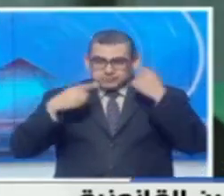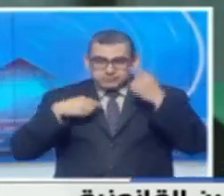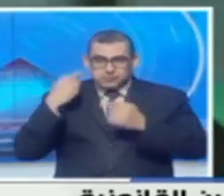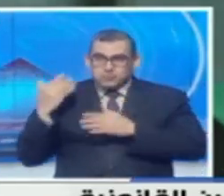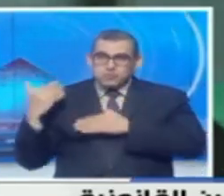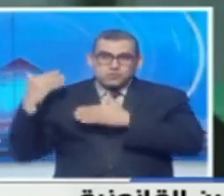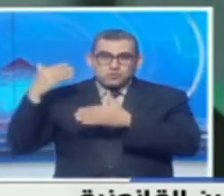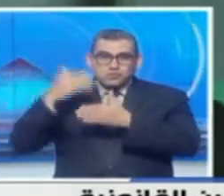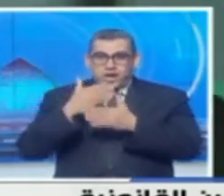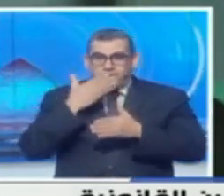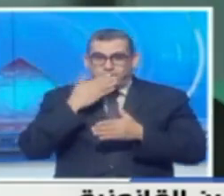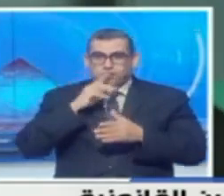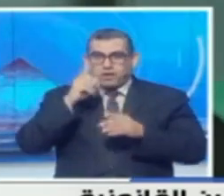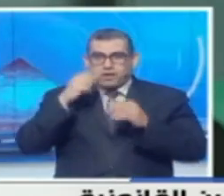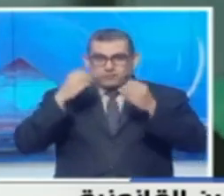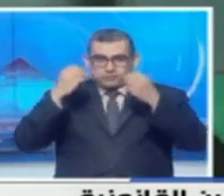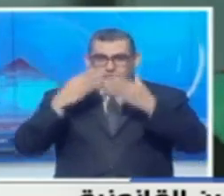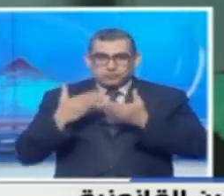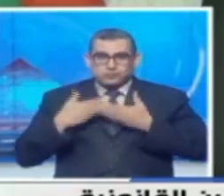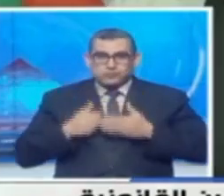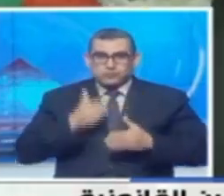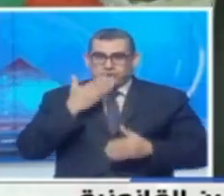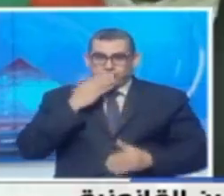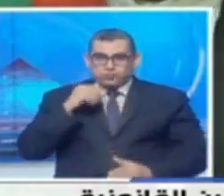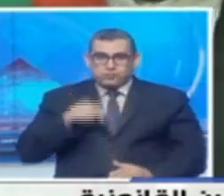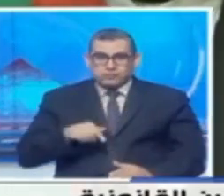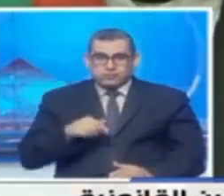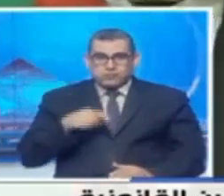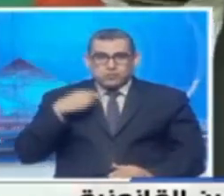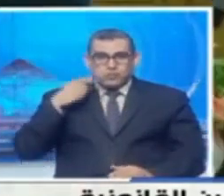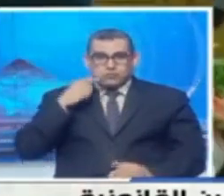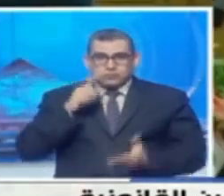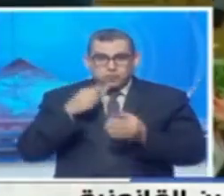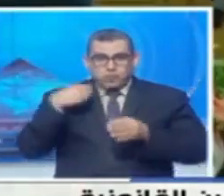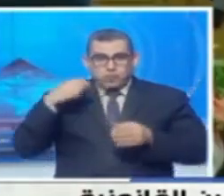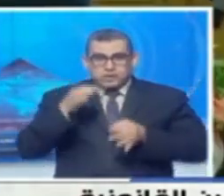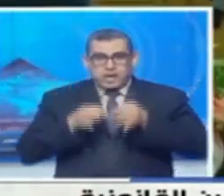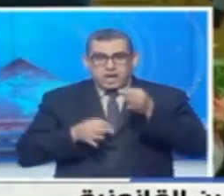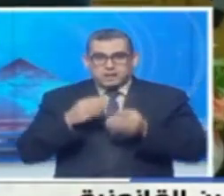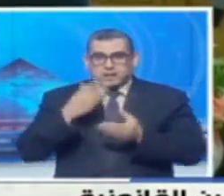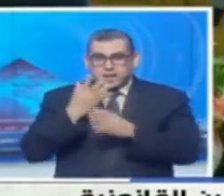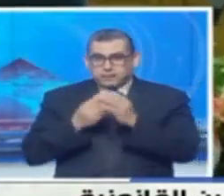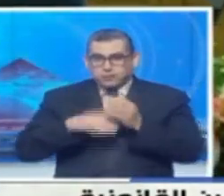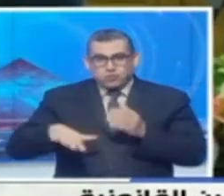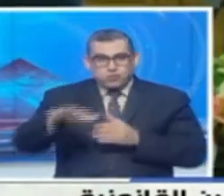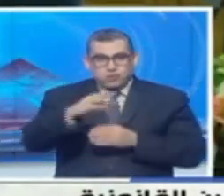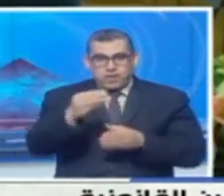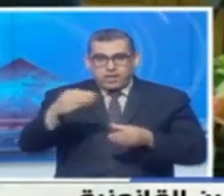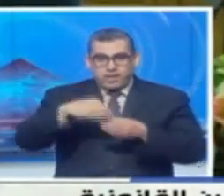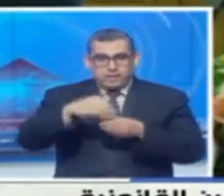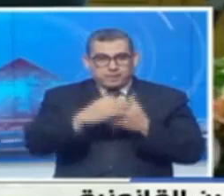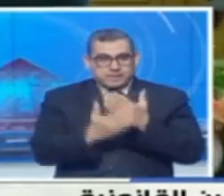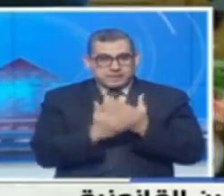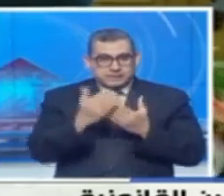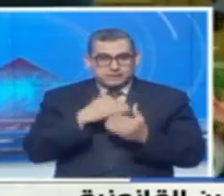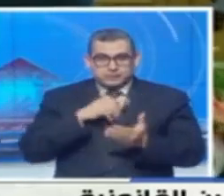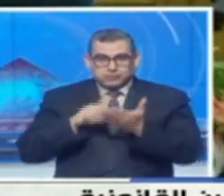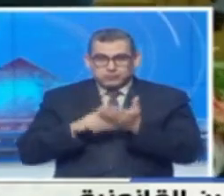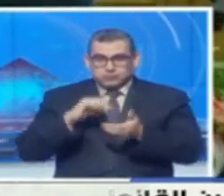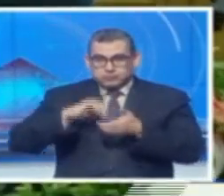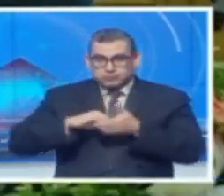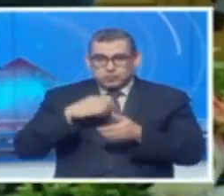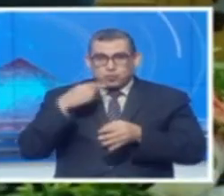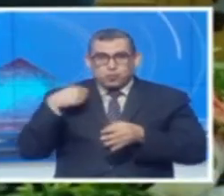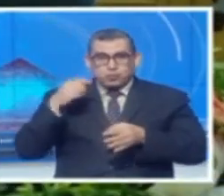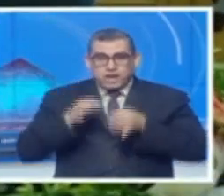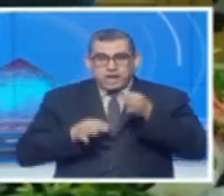طويلة، والحمد لله ربنا وفقني في النهاية وحققت، يعني الحمد لله. وزير العدل وعد أبناءه من المعاونين الجدد أن وزارة